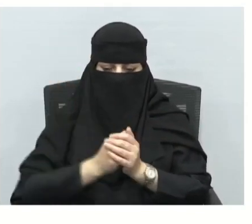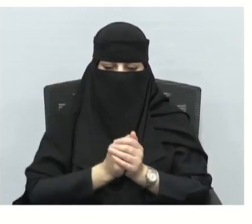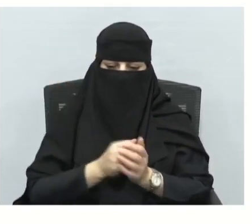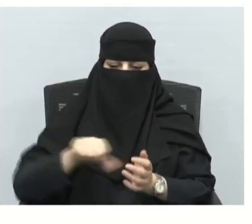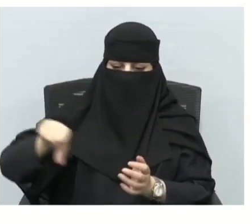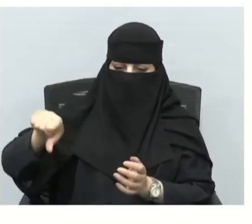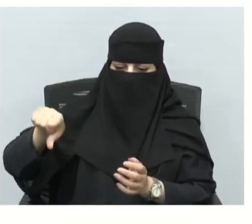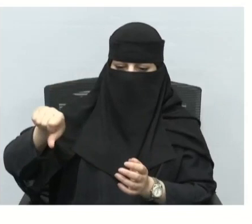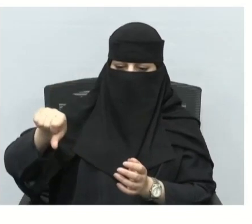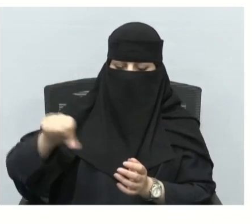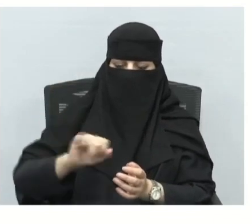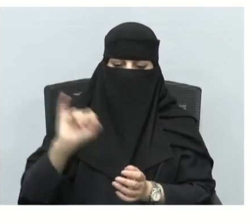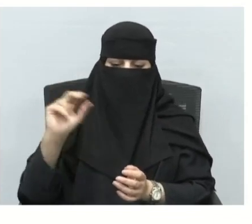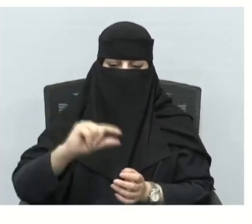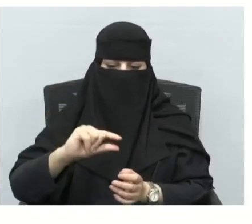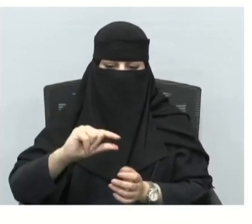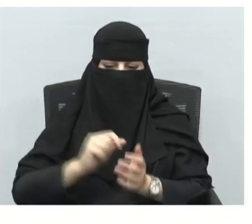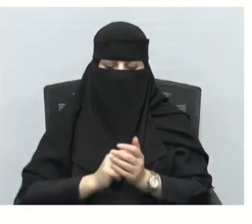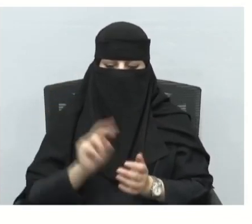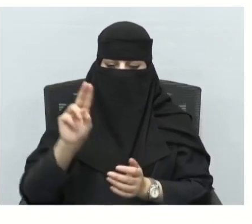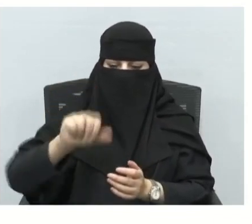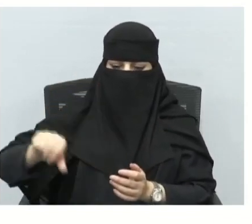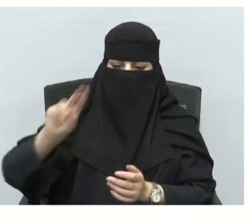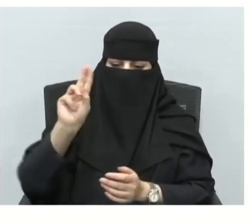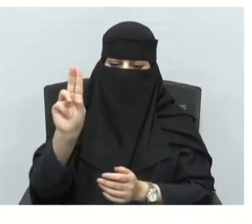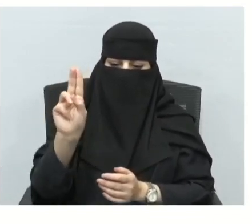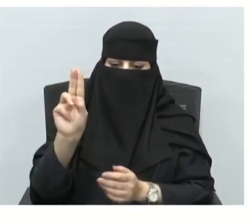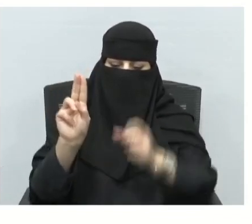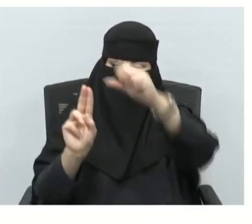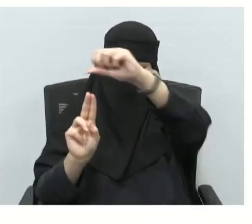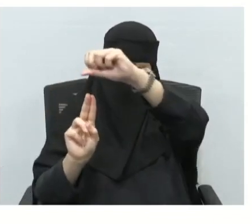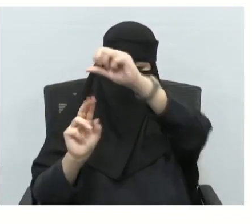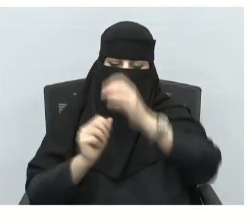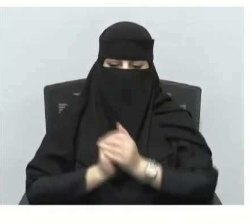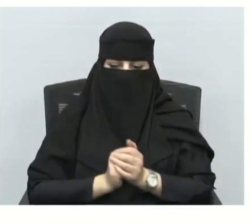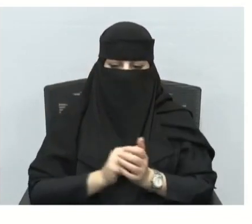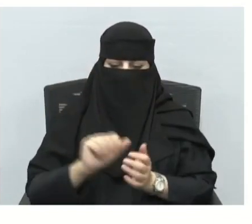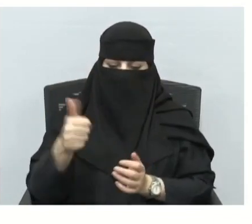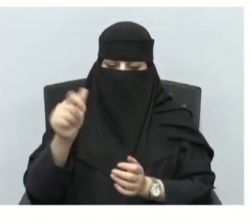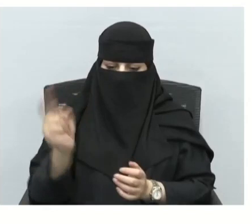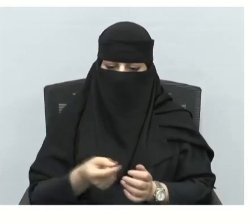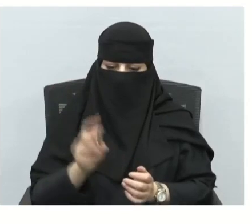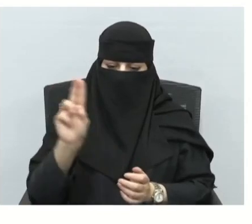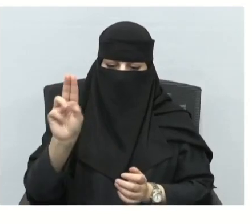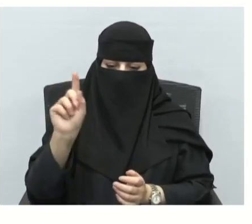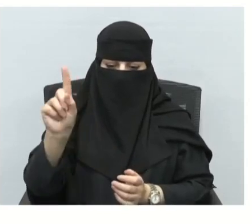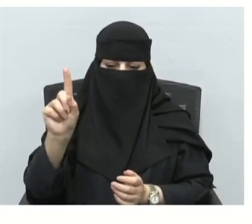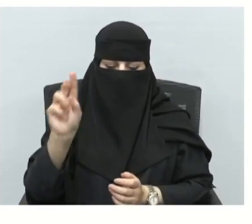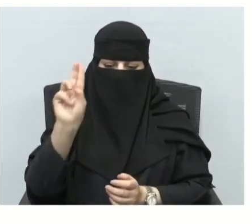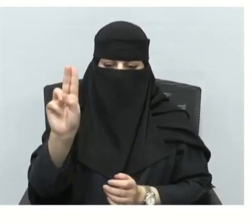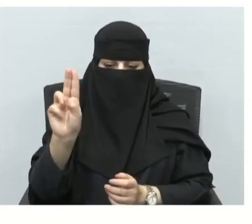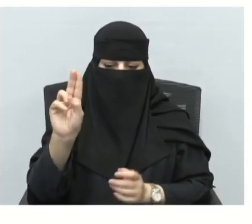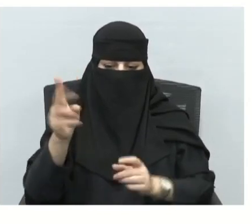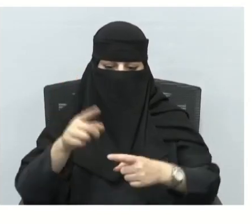الواو حرف المد توت ارتب حرف التاء هنا ما هي